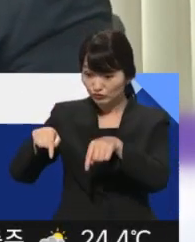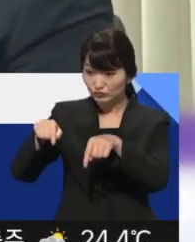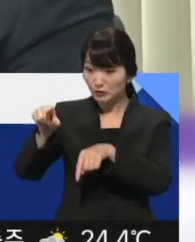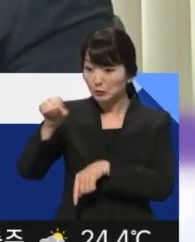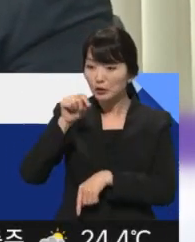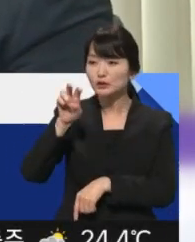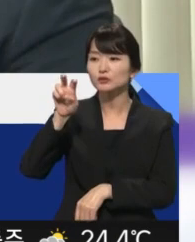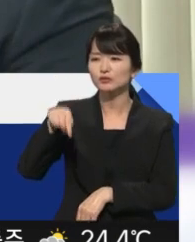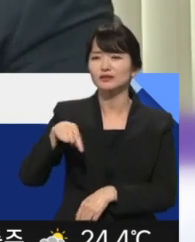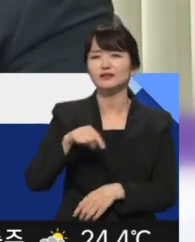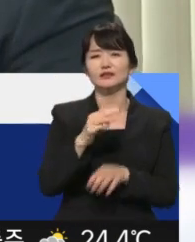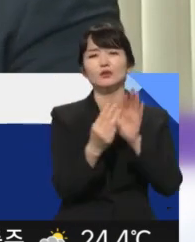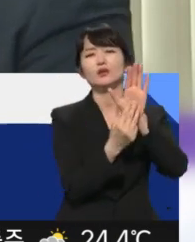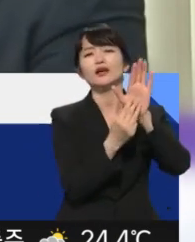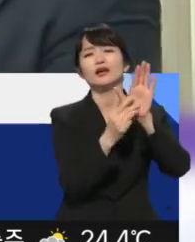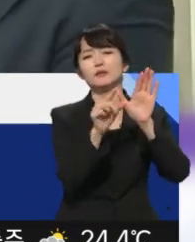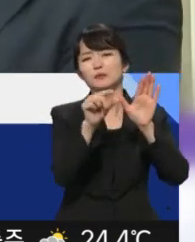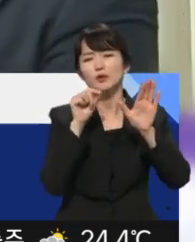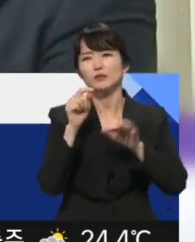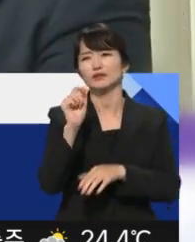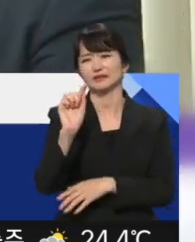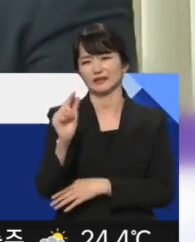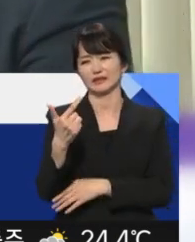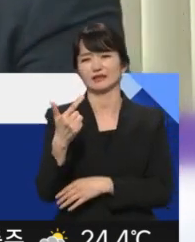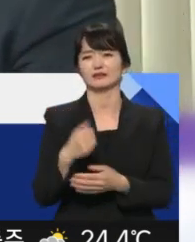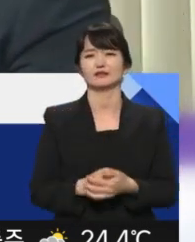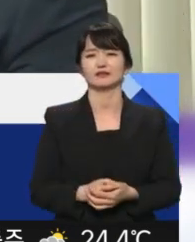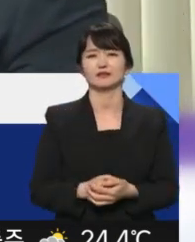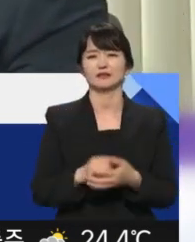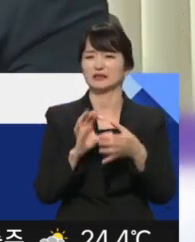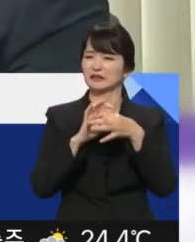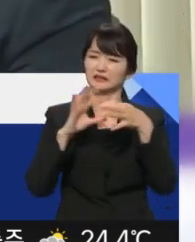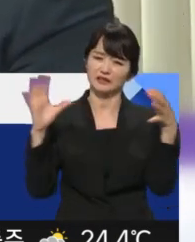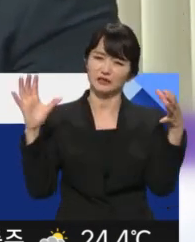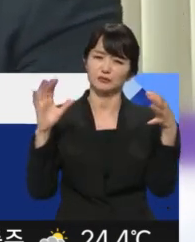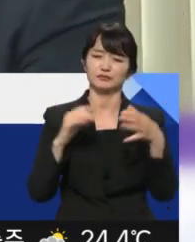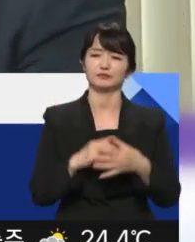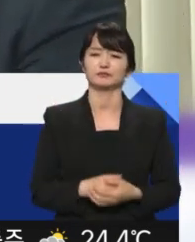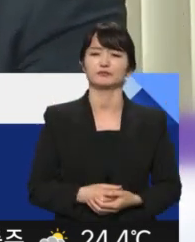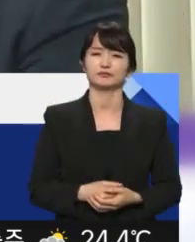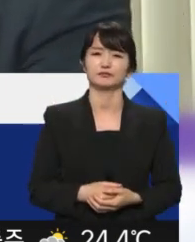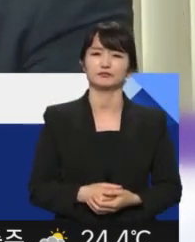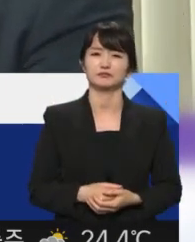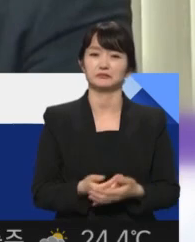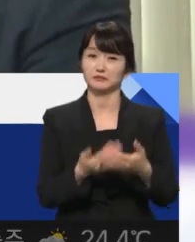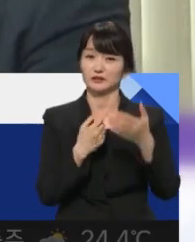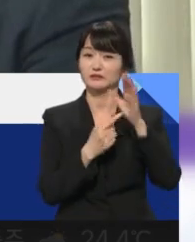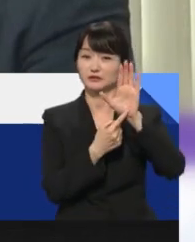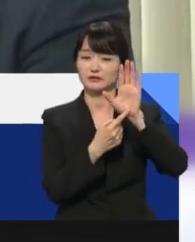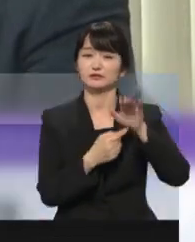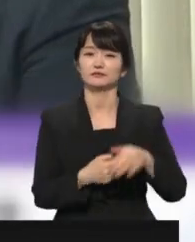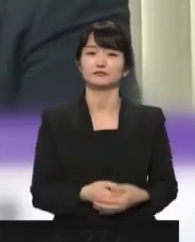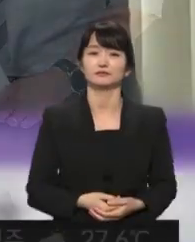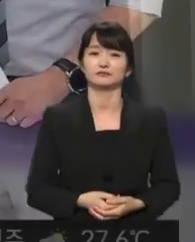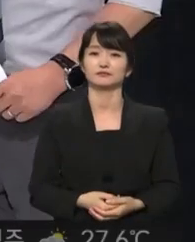무소속. 무소속. 관, 관악이에요. 무관이다, 이러면서 암시를 해버렸어요.